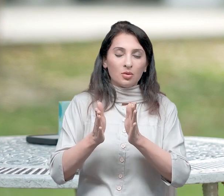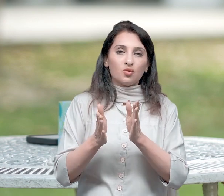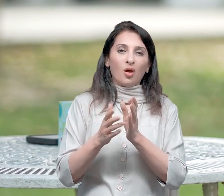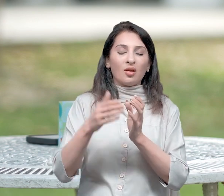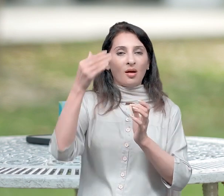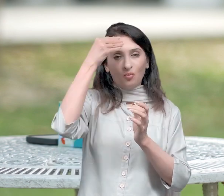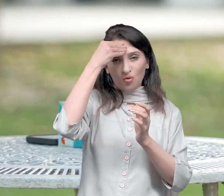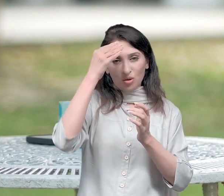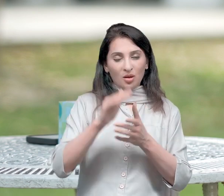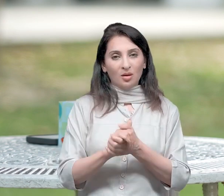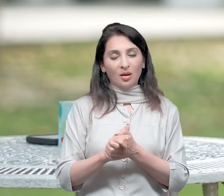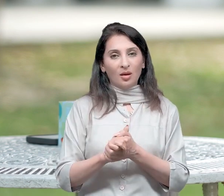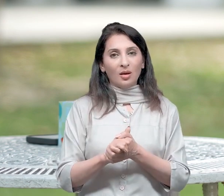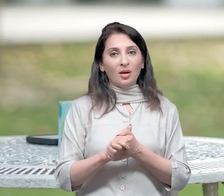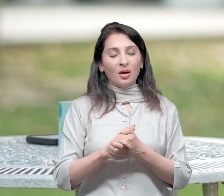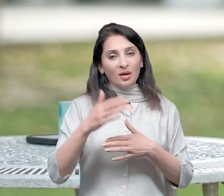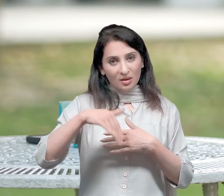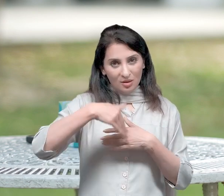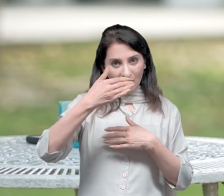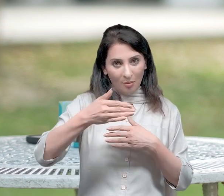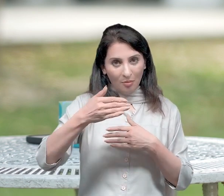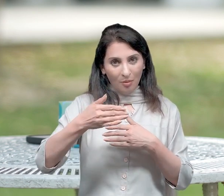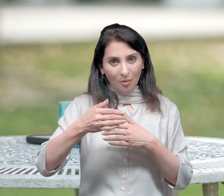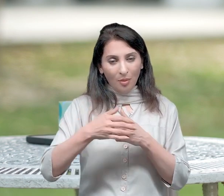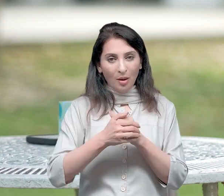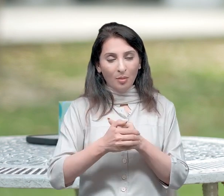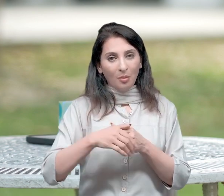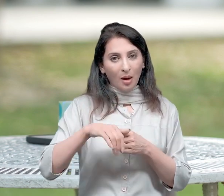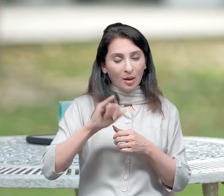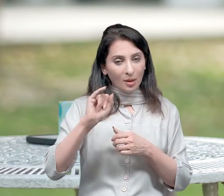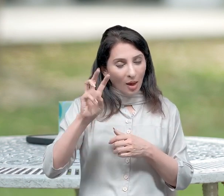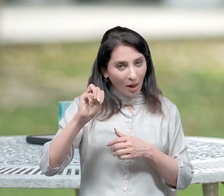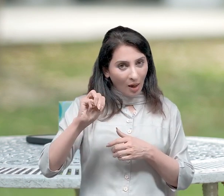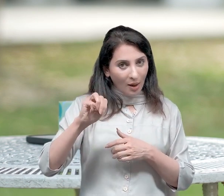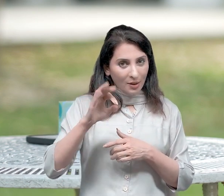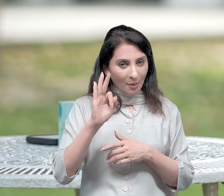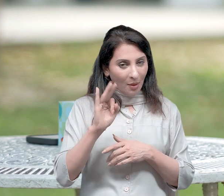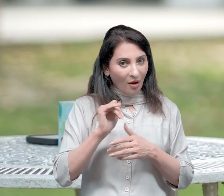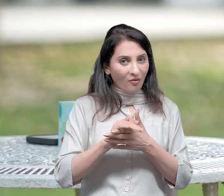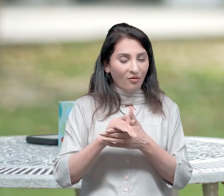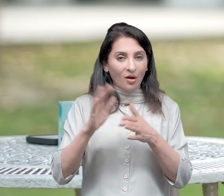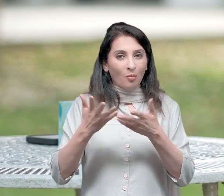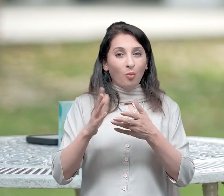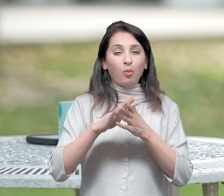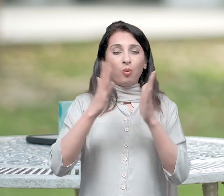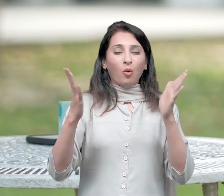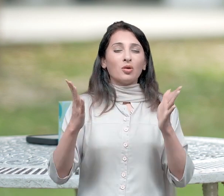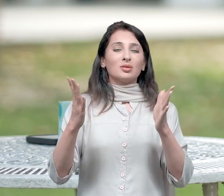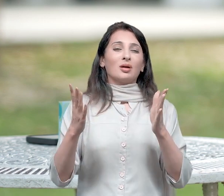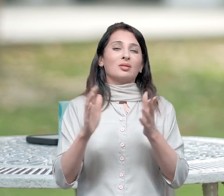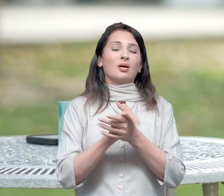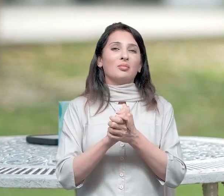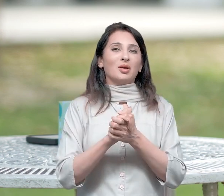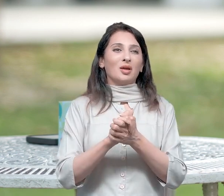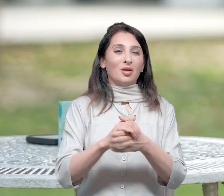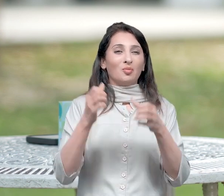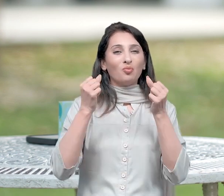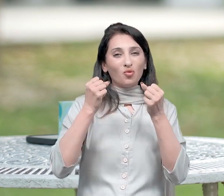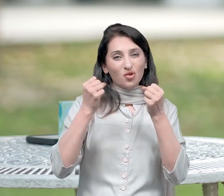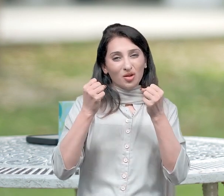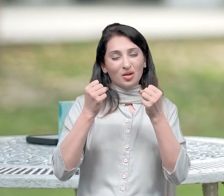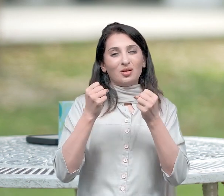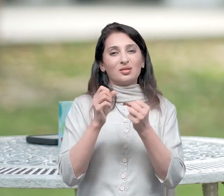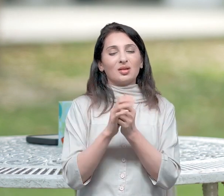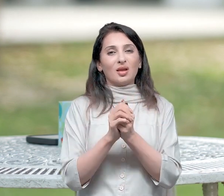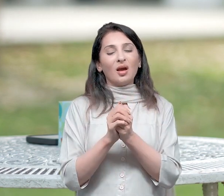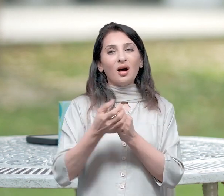ہیں اور ہر دفعہ نئی سے نئی شرائط ہم پہ لگا دیتے ہیں. اب امید کی جا سکتی ہے کہ جلدی وہ حل ہو جائے گا،